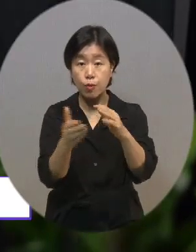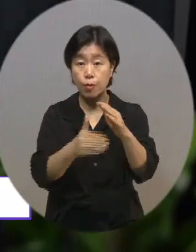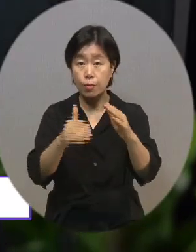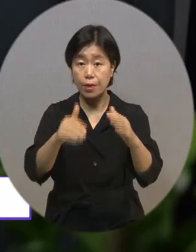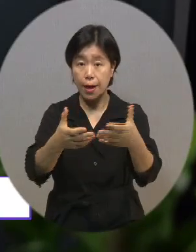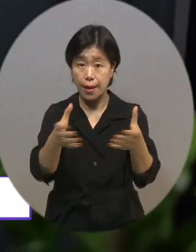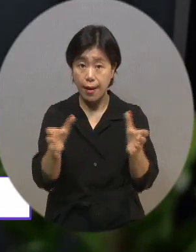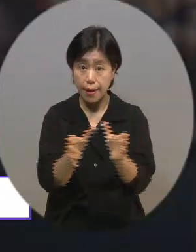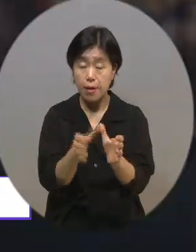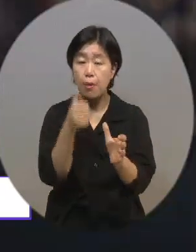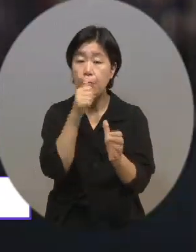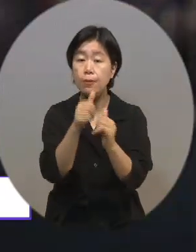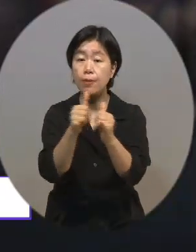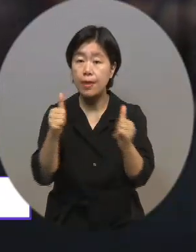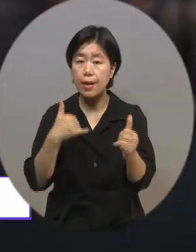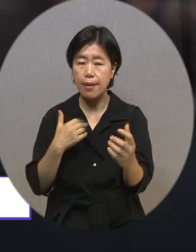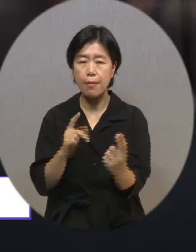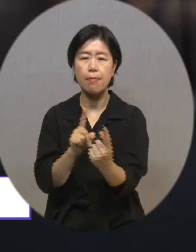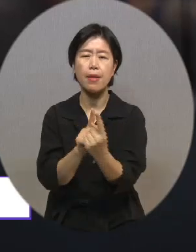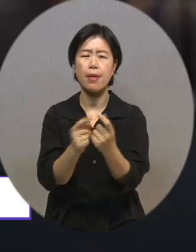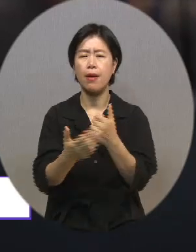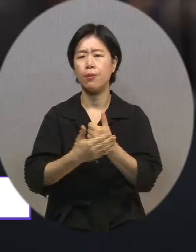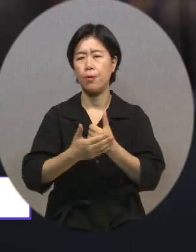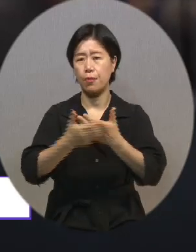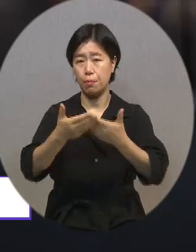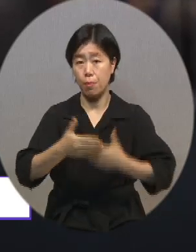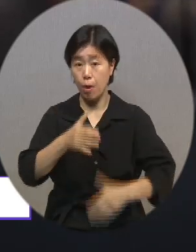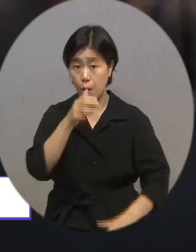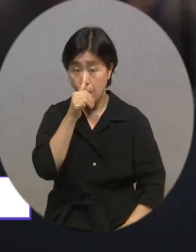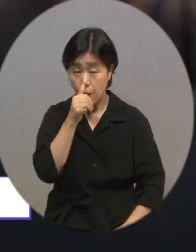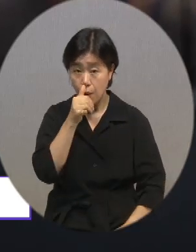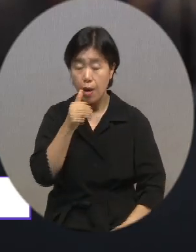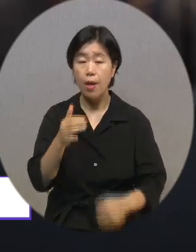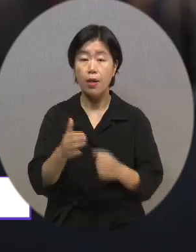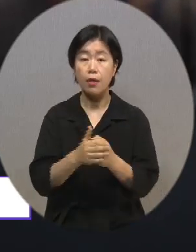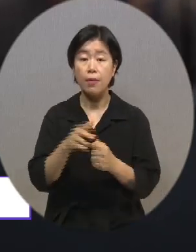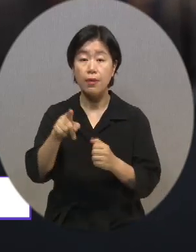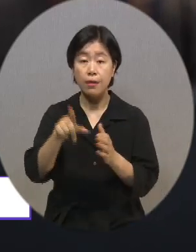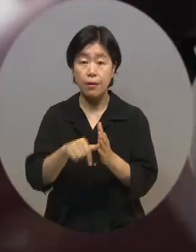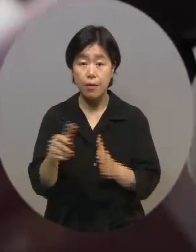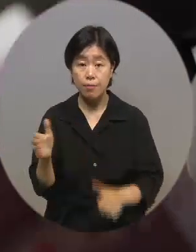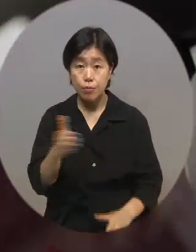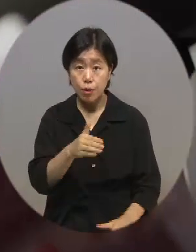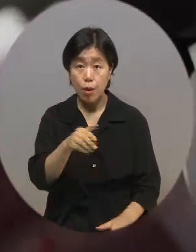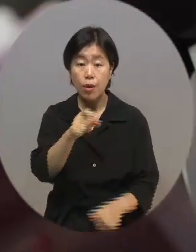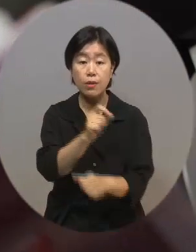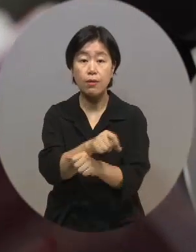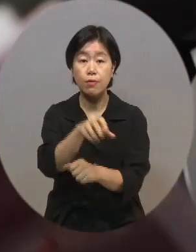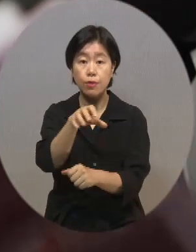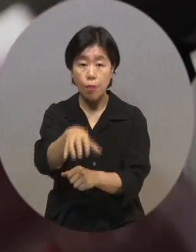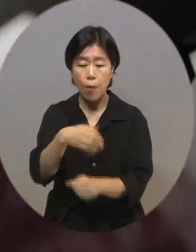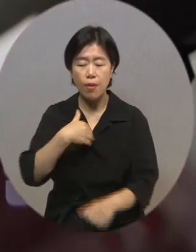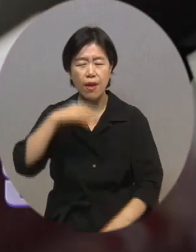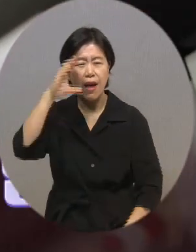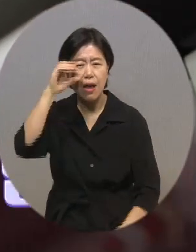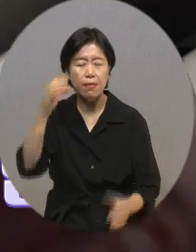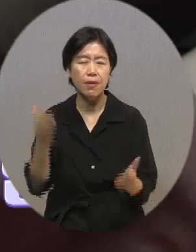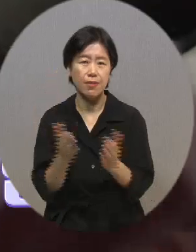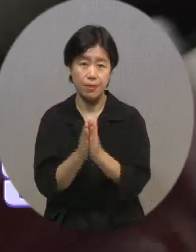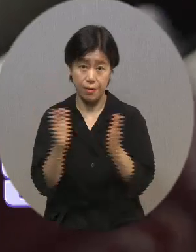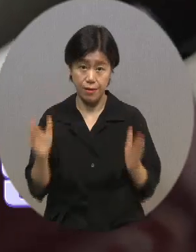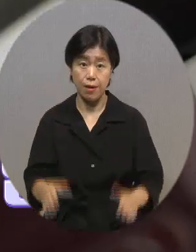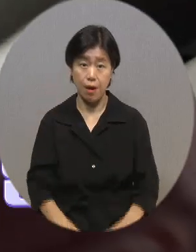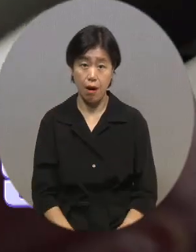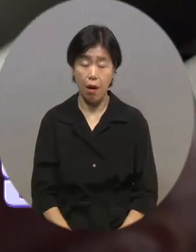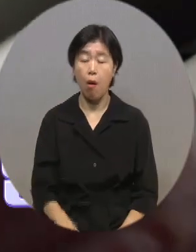도움을 받았고 그 계기로 법률사무소에서 알바를 하게 됐습니다. 그때 일을 배우면서